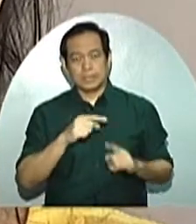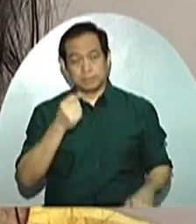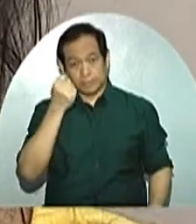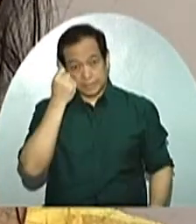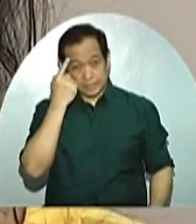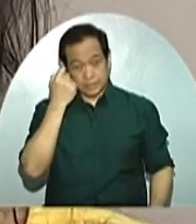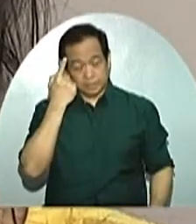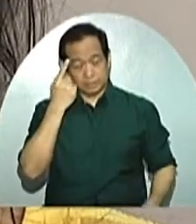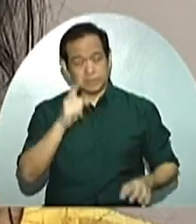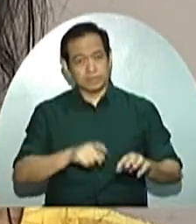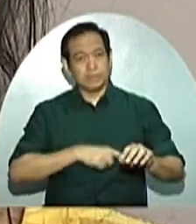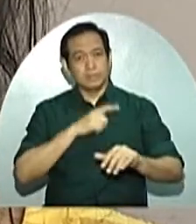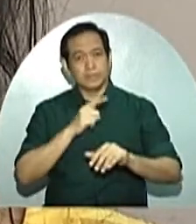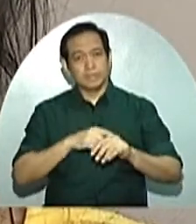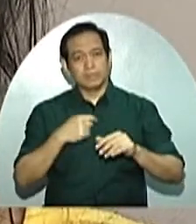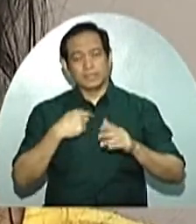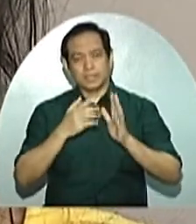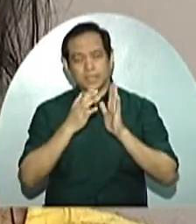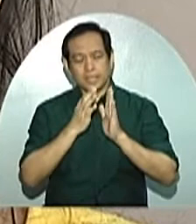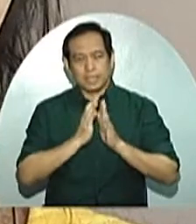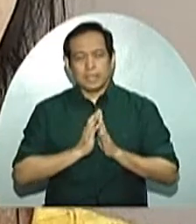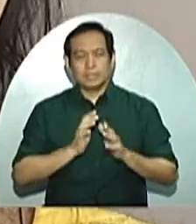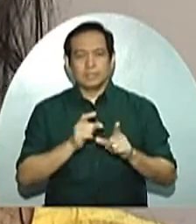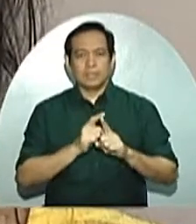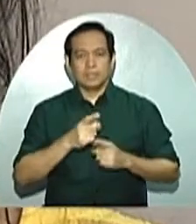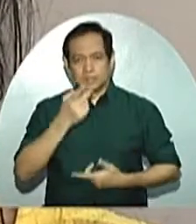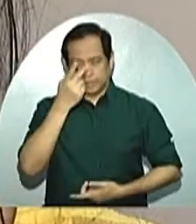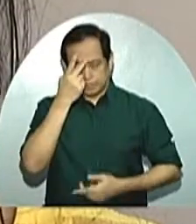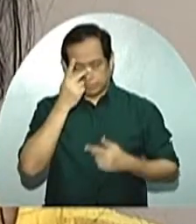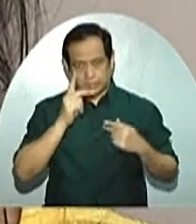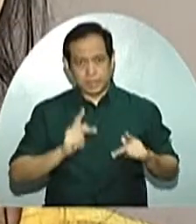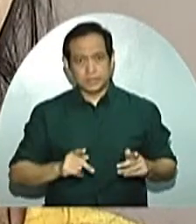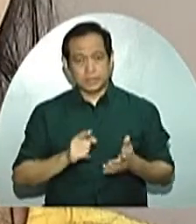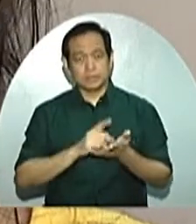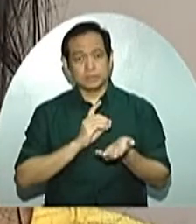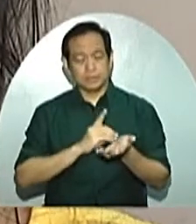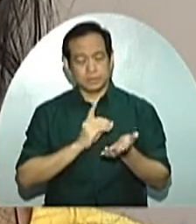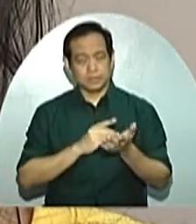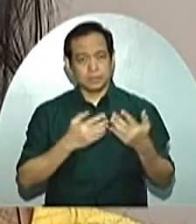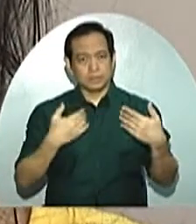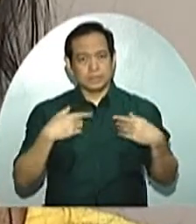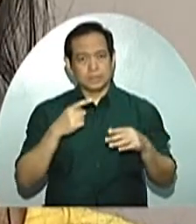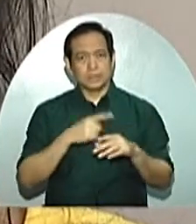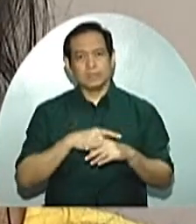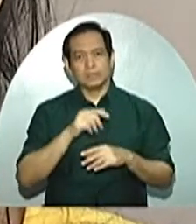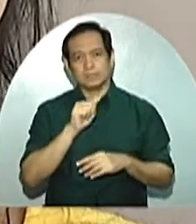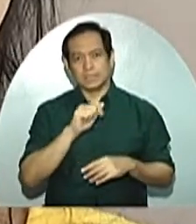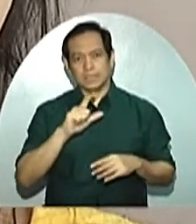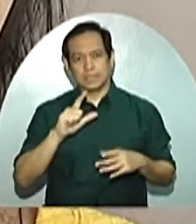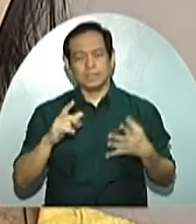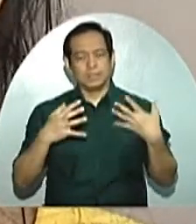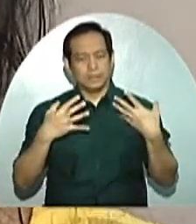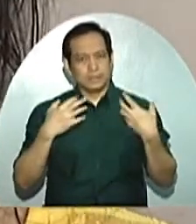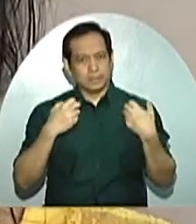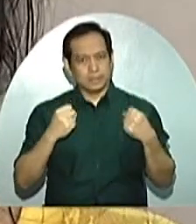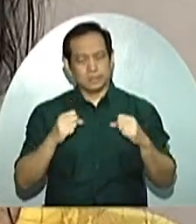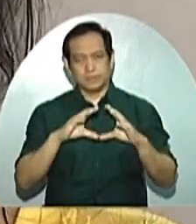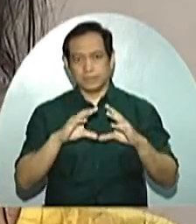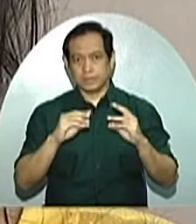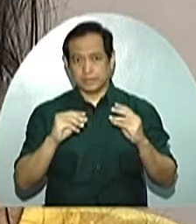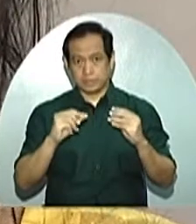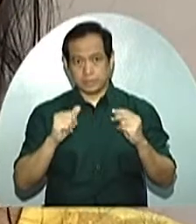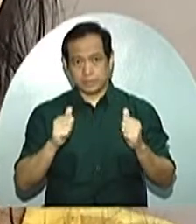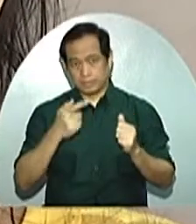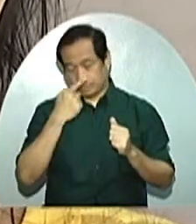medyo matagal-tagal na at nagtanong na rin ako sa mga pasyente, sa mga doktor, may kagalingan naman daw po ang ALL.